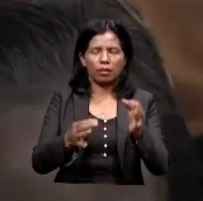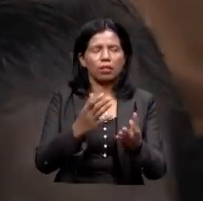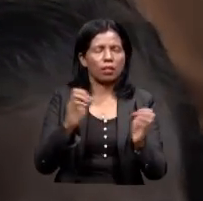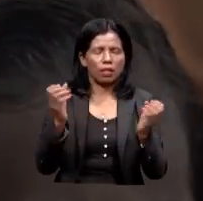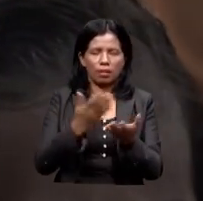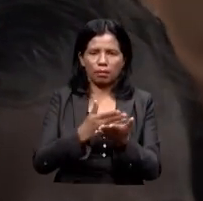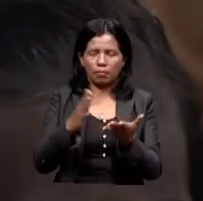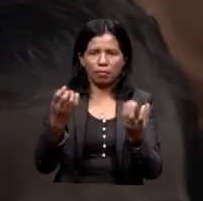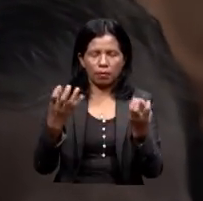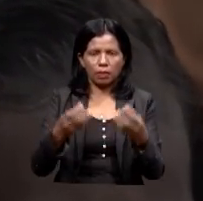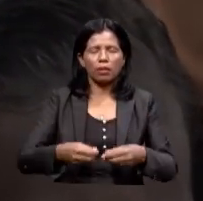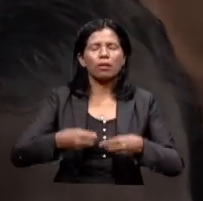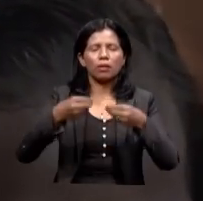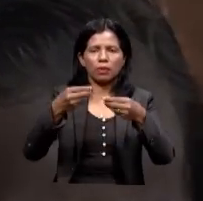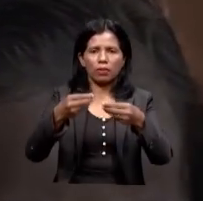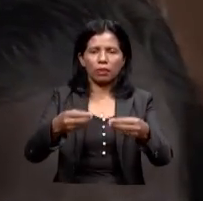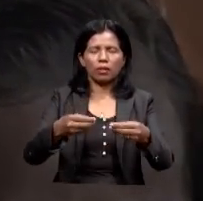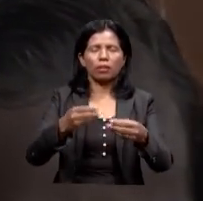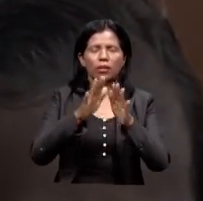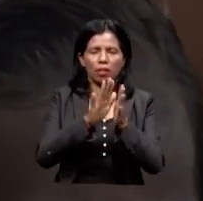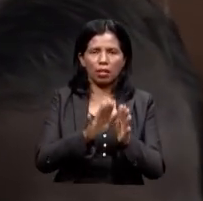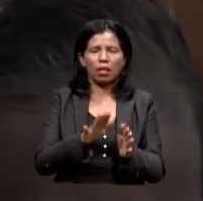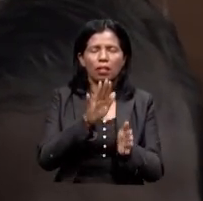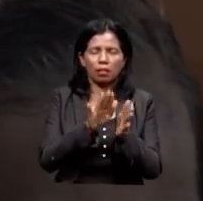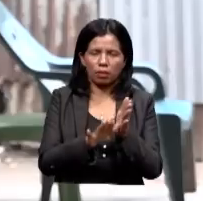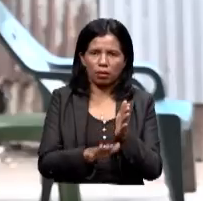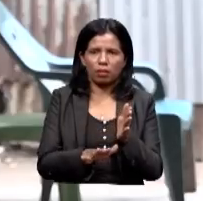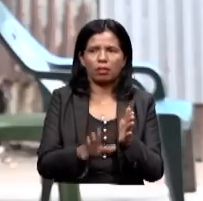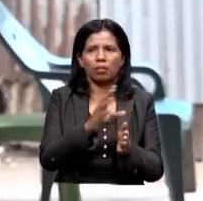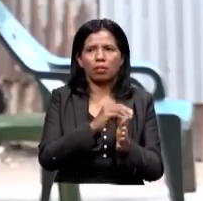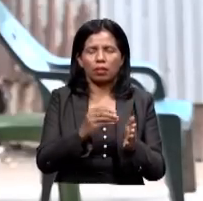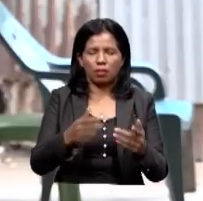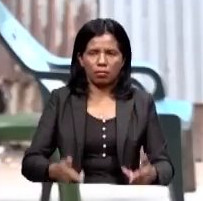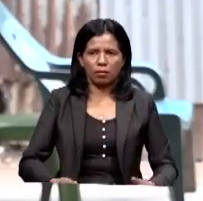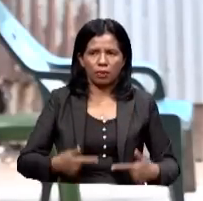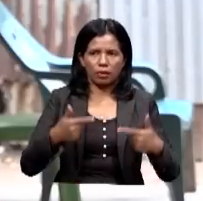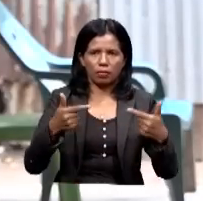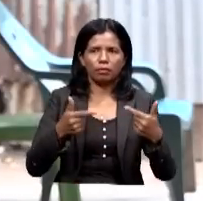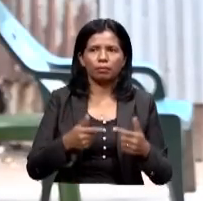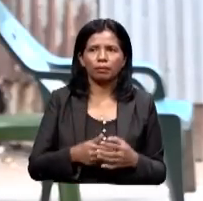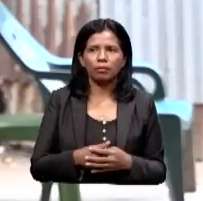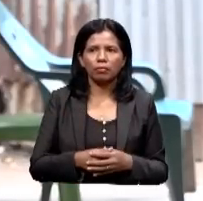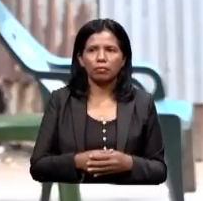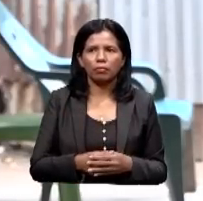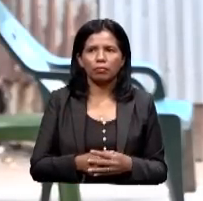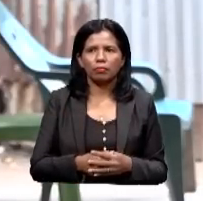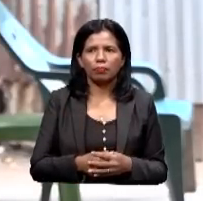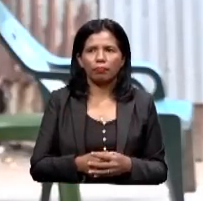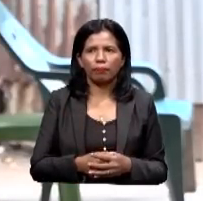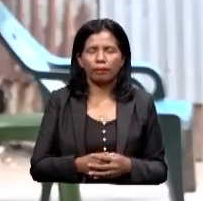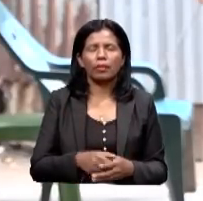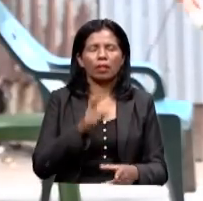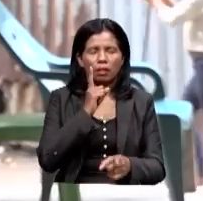mos, fonetik ba, hodihak mang netik, naha morisne. Sim, tebe